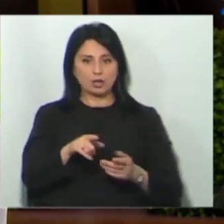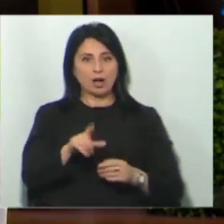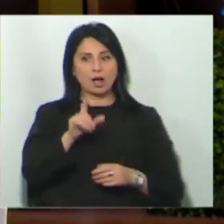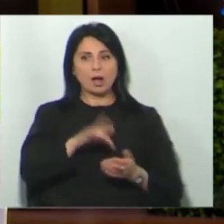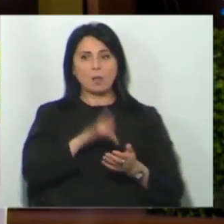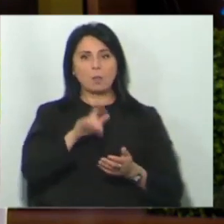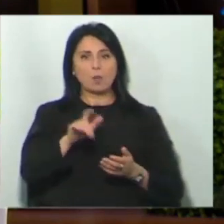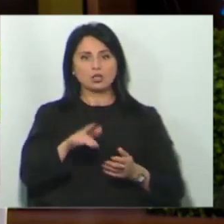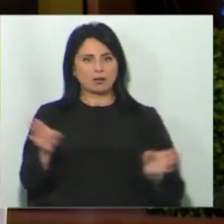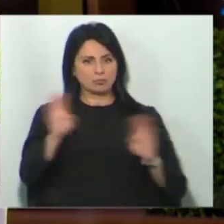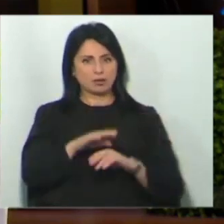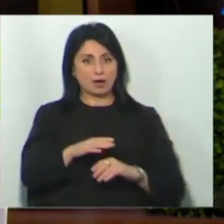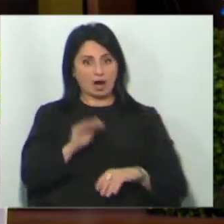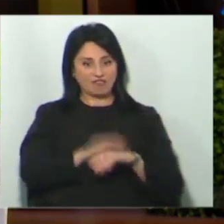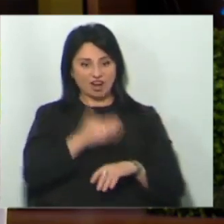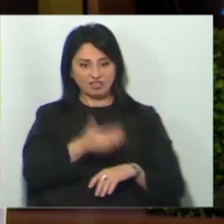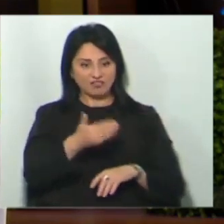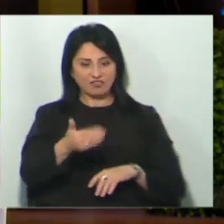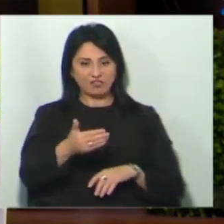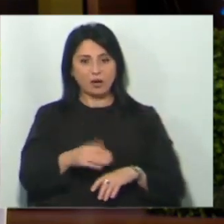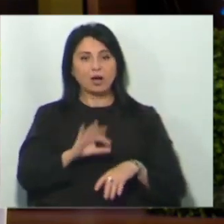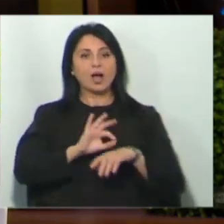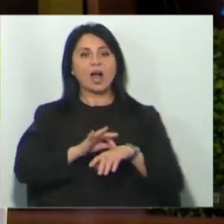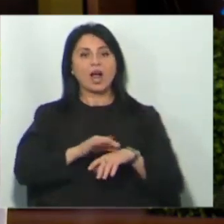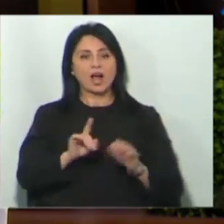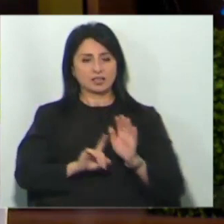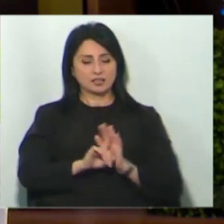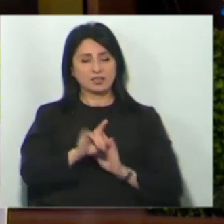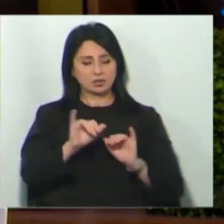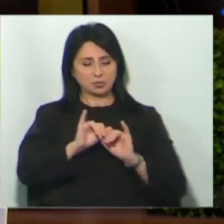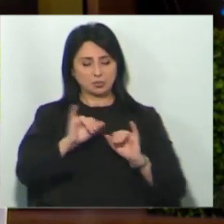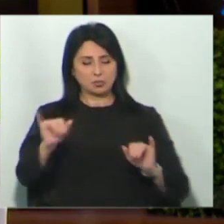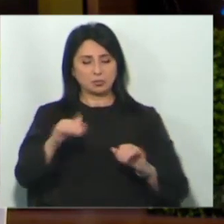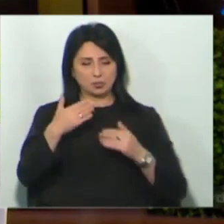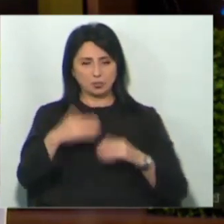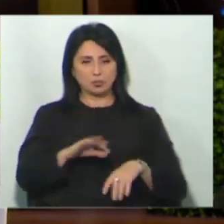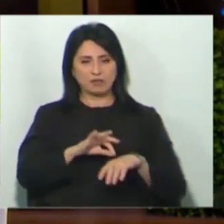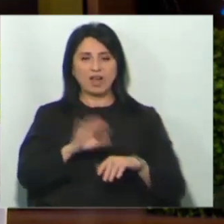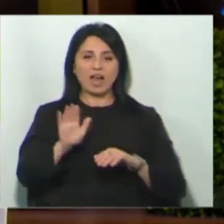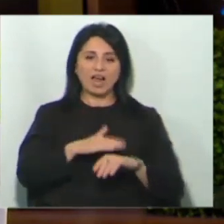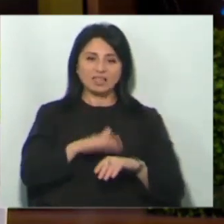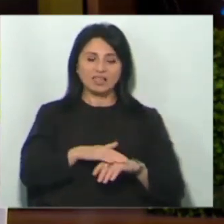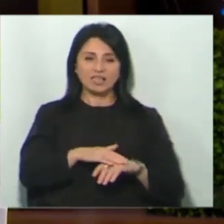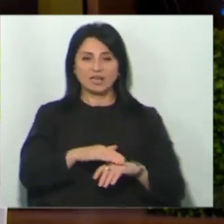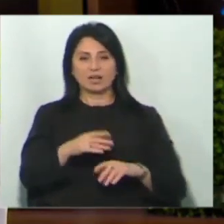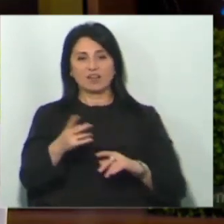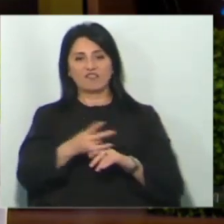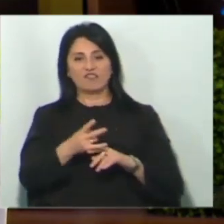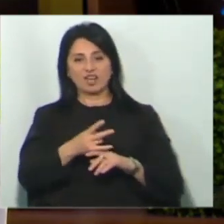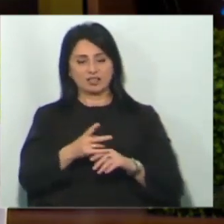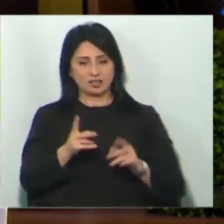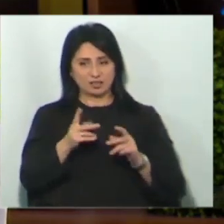რომ მოიმატა კანის კეთილთვისებიანი და ავთვისებიანი ახალწარმონაქმნების რაოდენობამ,